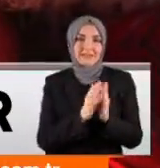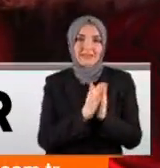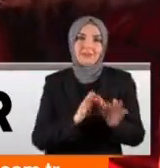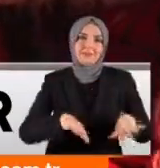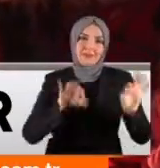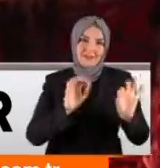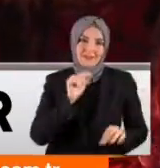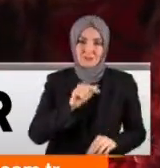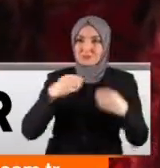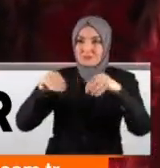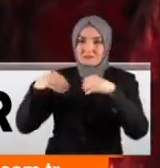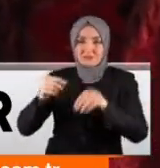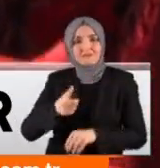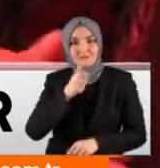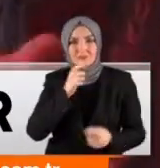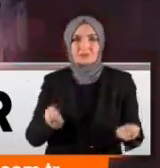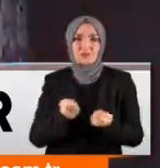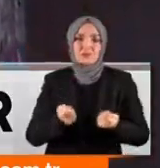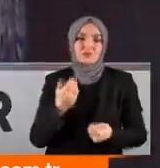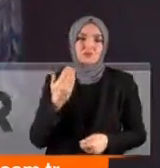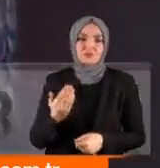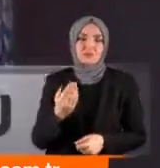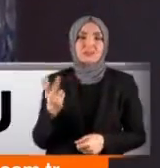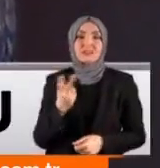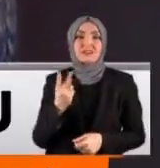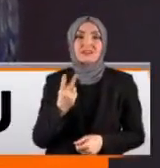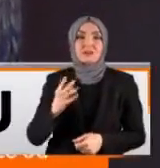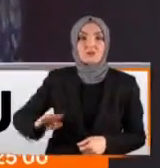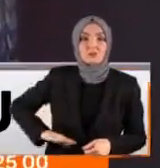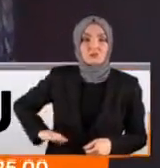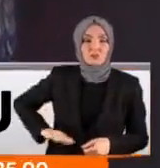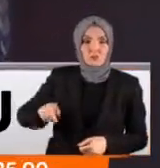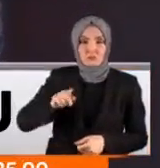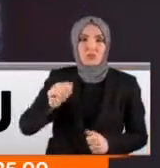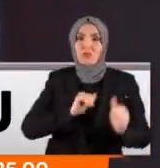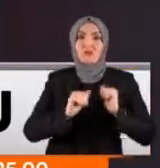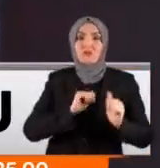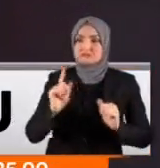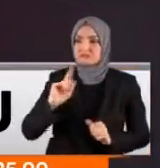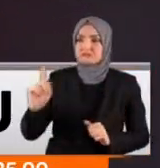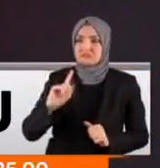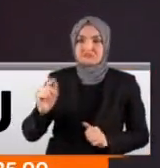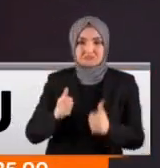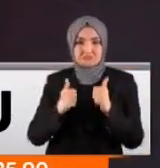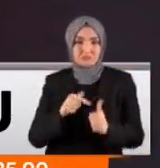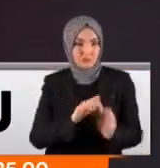satarak geçinmeye çalışıyor. 2 tane çocuk üniversite okuttum ben bu kitapları satarak. Şimdi ise bu